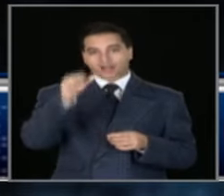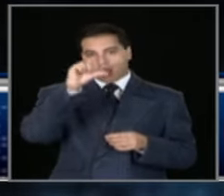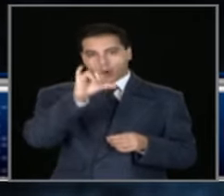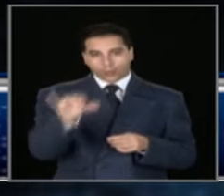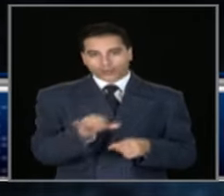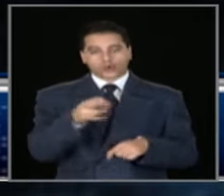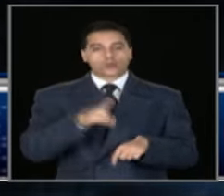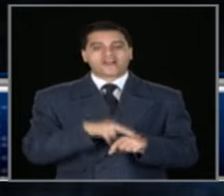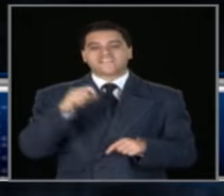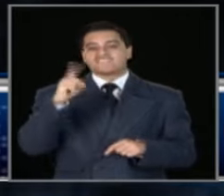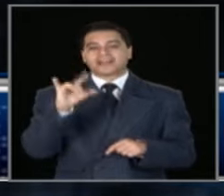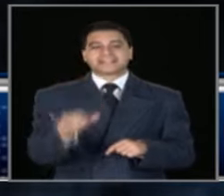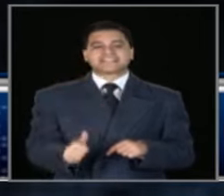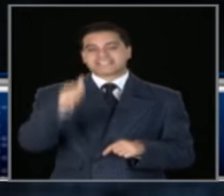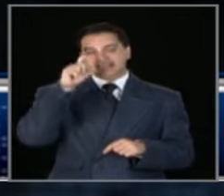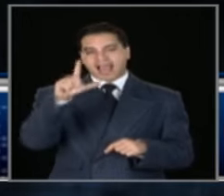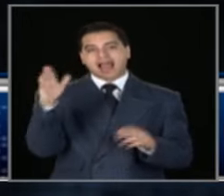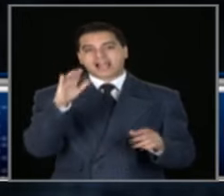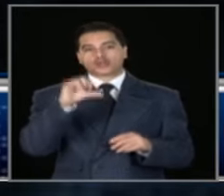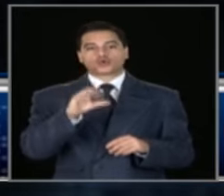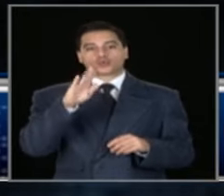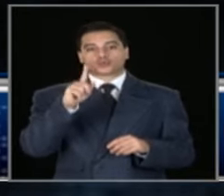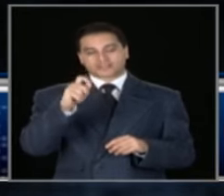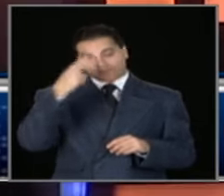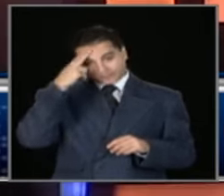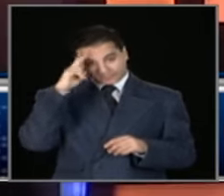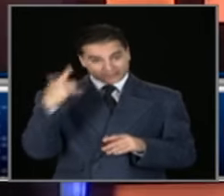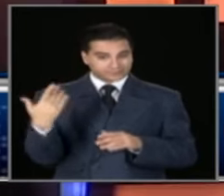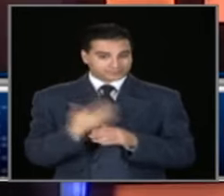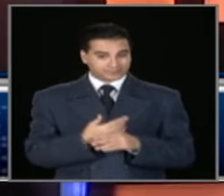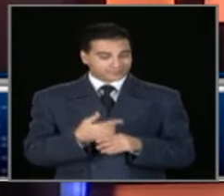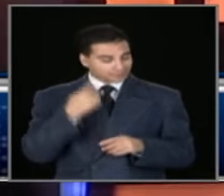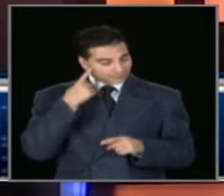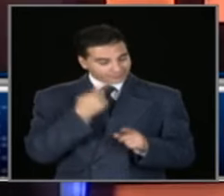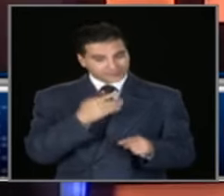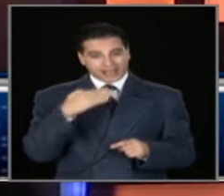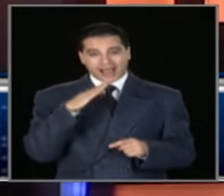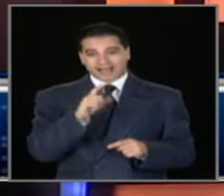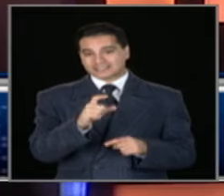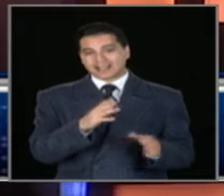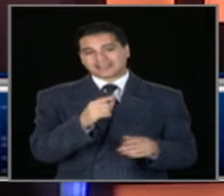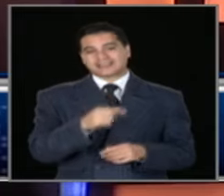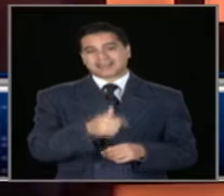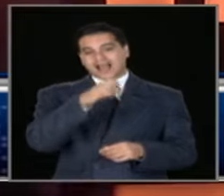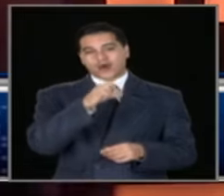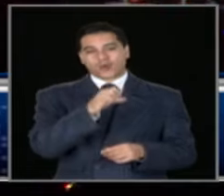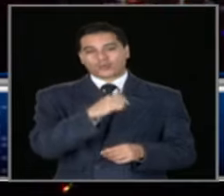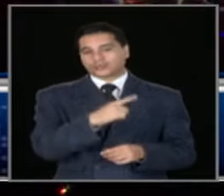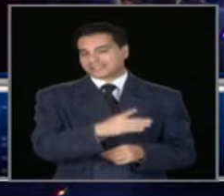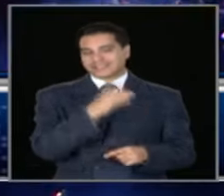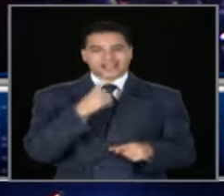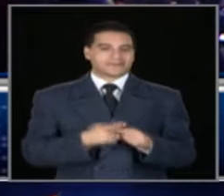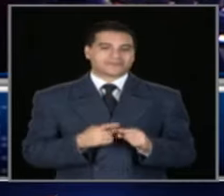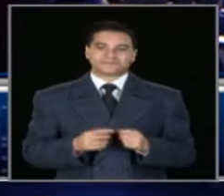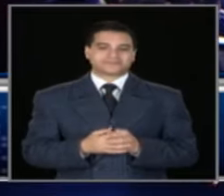يوسف. حسن ايه؟ حسن داود. حسن داود إجابة خاطئة، مش حسن